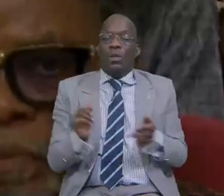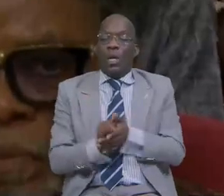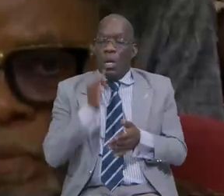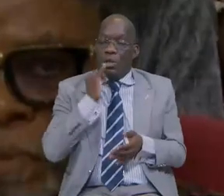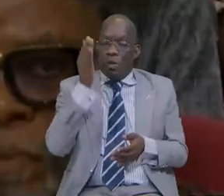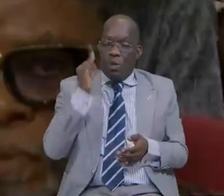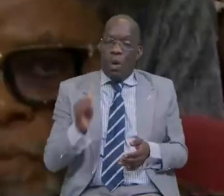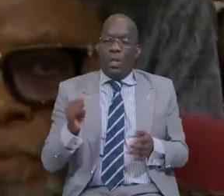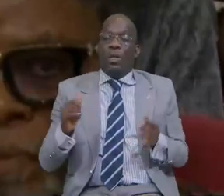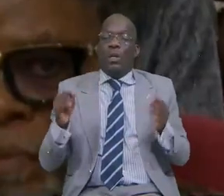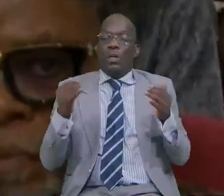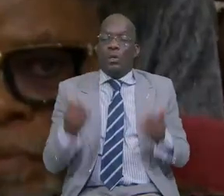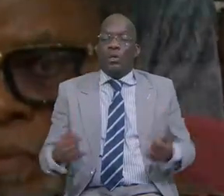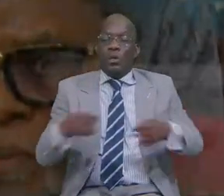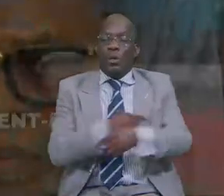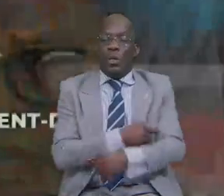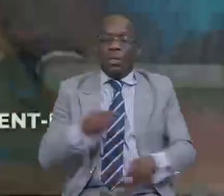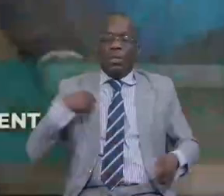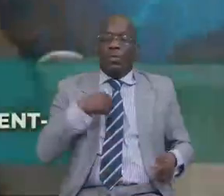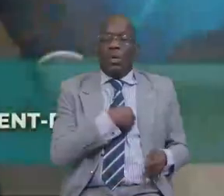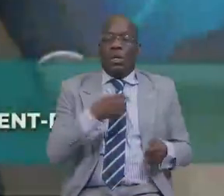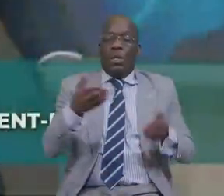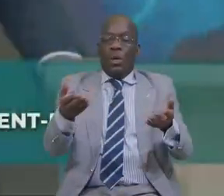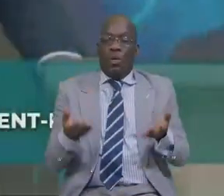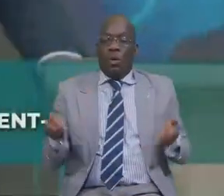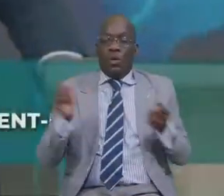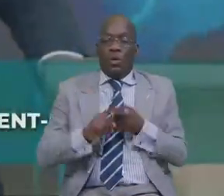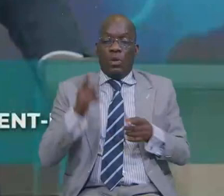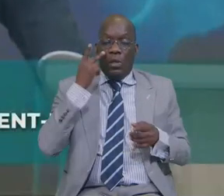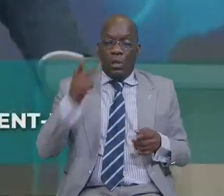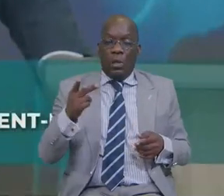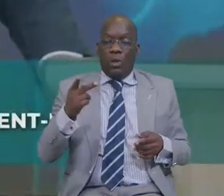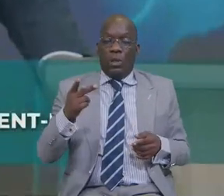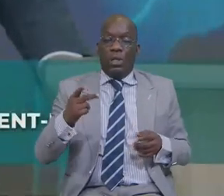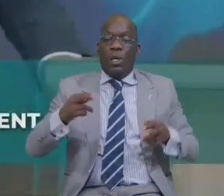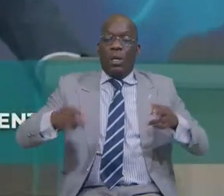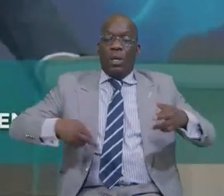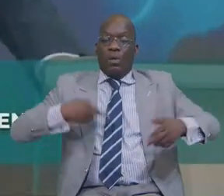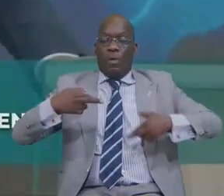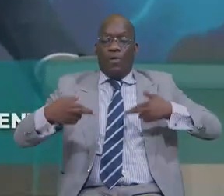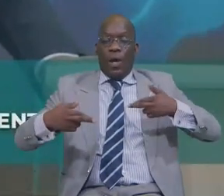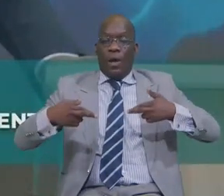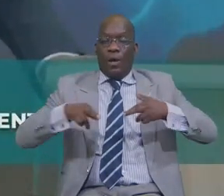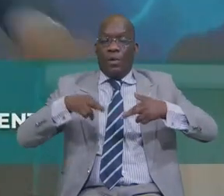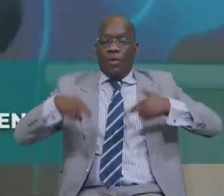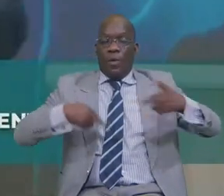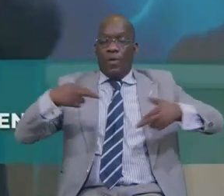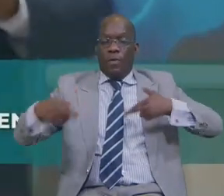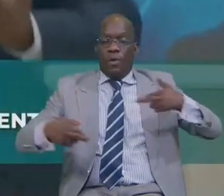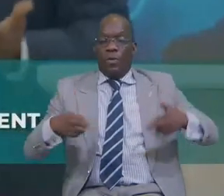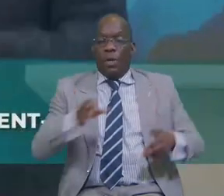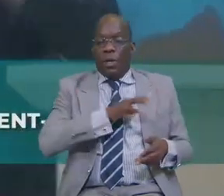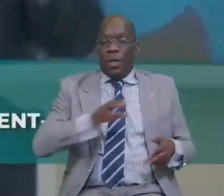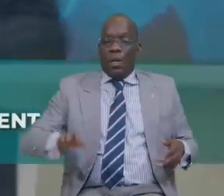venons à ce message, réveiller le ministère intemporel de Christ dans le